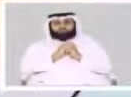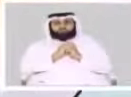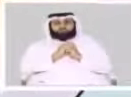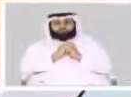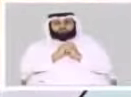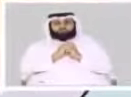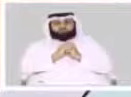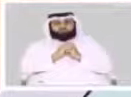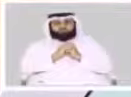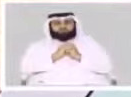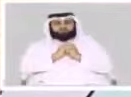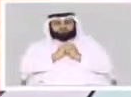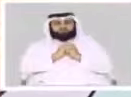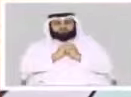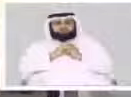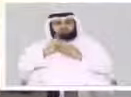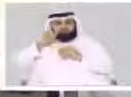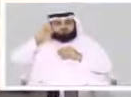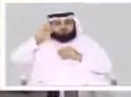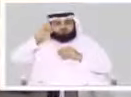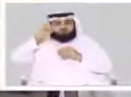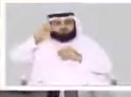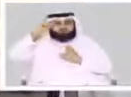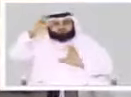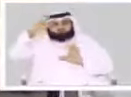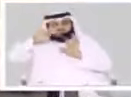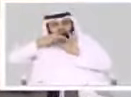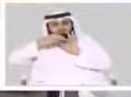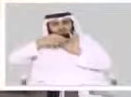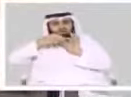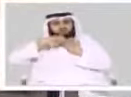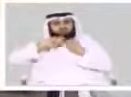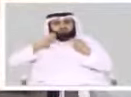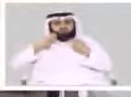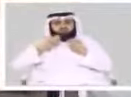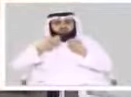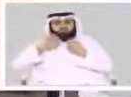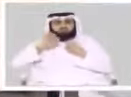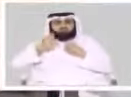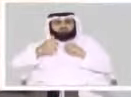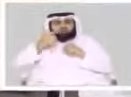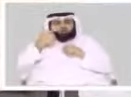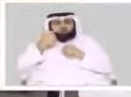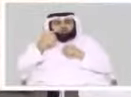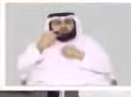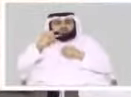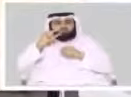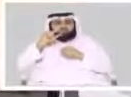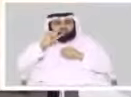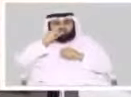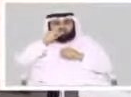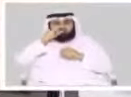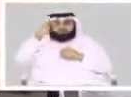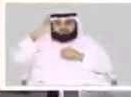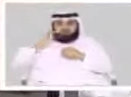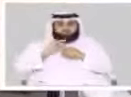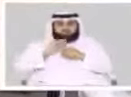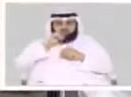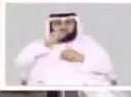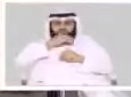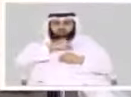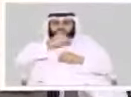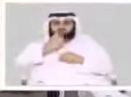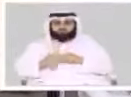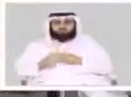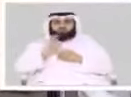وتخلي أو أن الله سبحانه وتعالى ربط إنزال هذه المائدة بعقد أنهم يؤمنون، فهو نعم. عقد كما